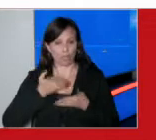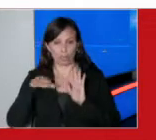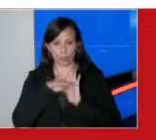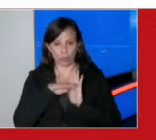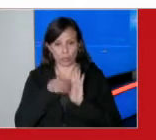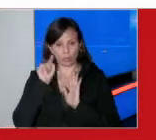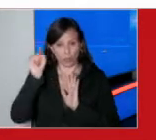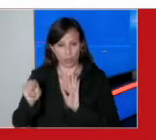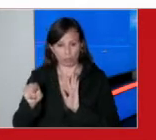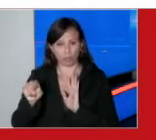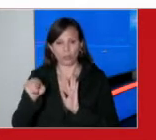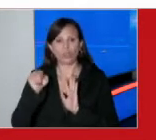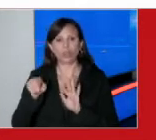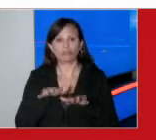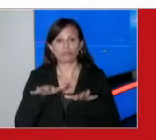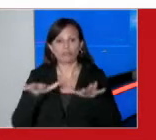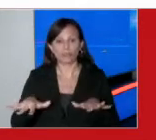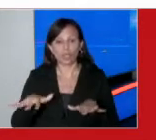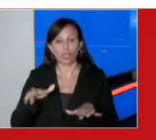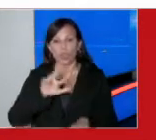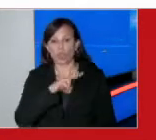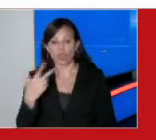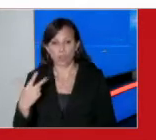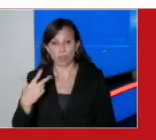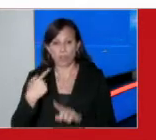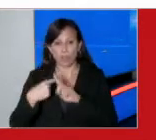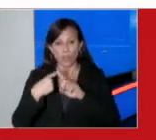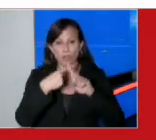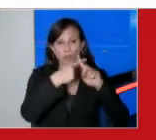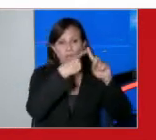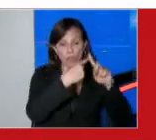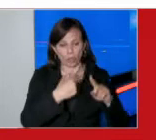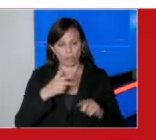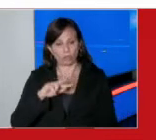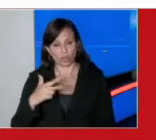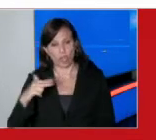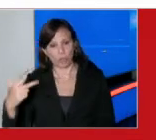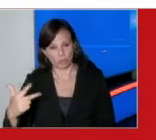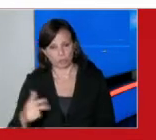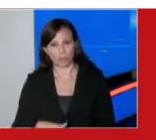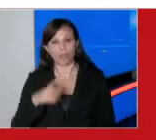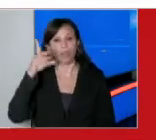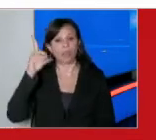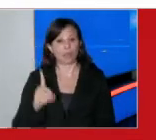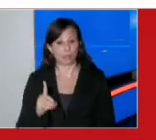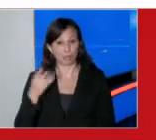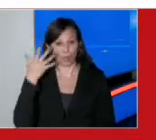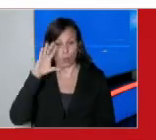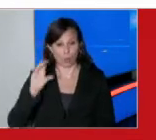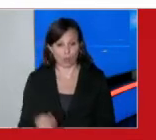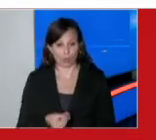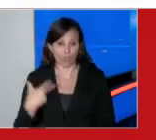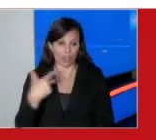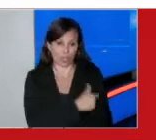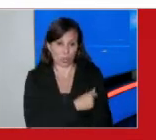הכפלה של התפשטות הנגיף כל שלושה ימים, אבל צריך לומר נקודה מאוד חשובה. בדרום אפריקה אחוז המחוסנים הוא